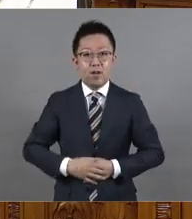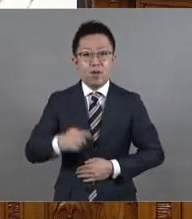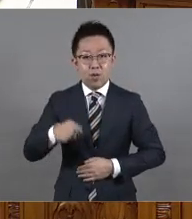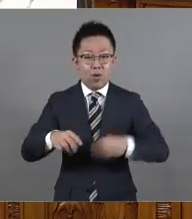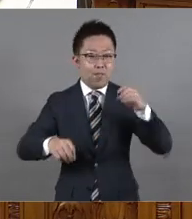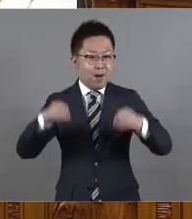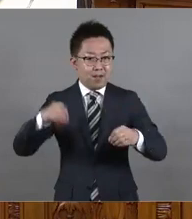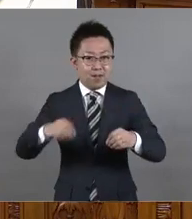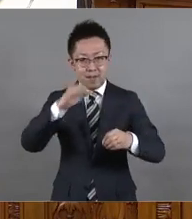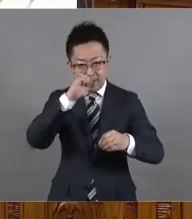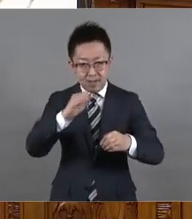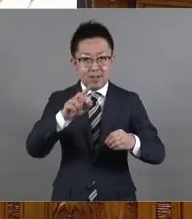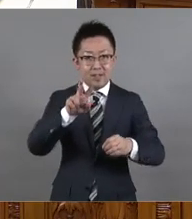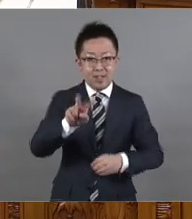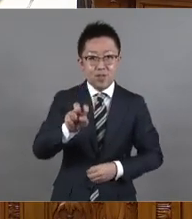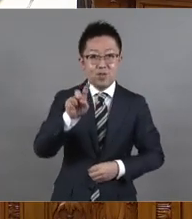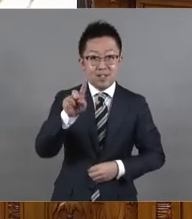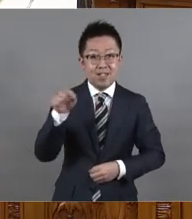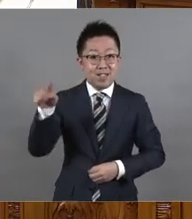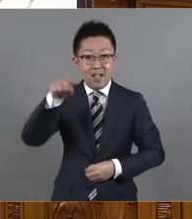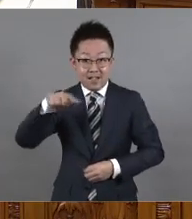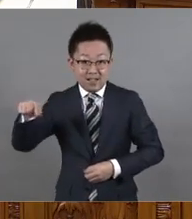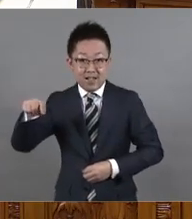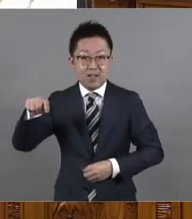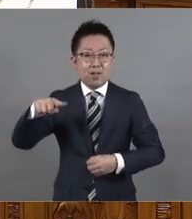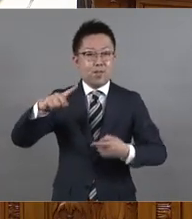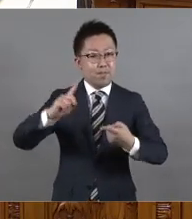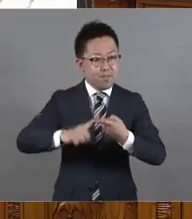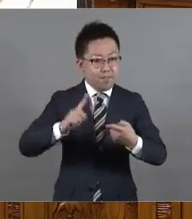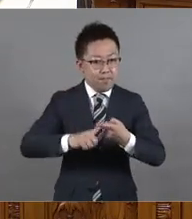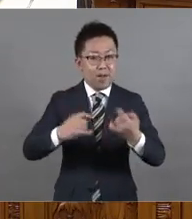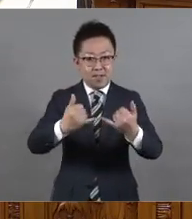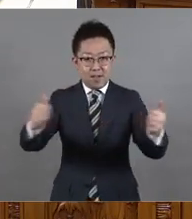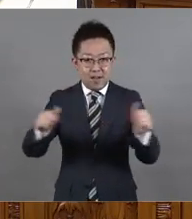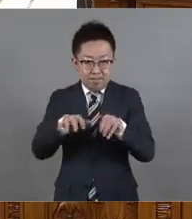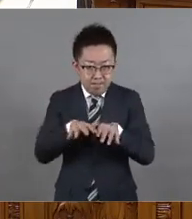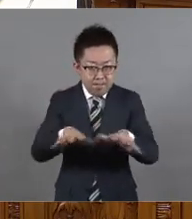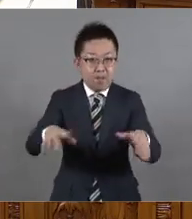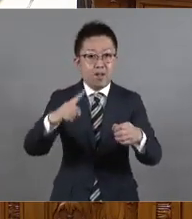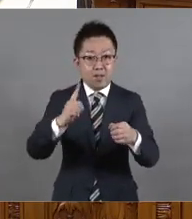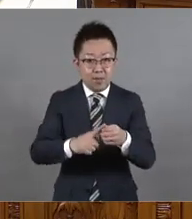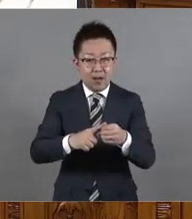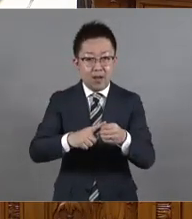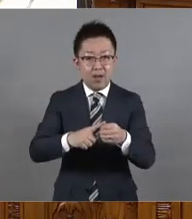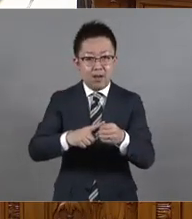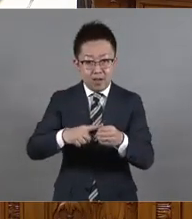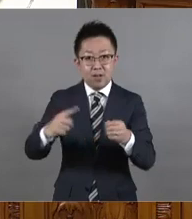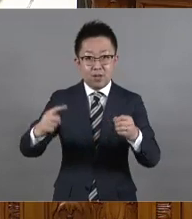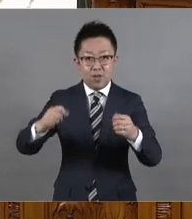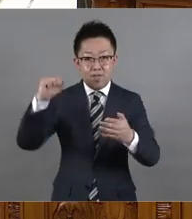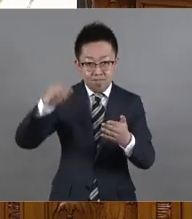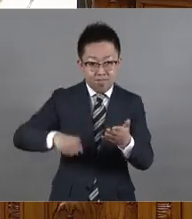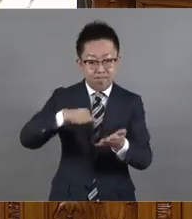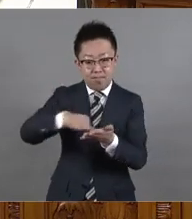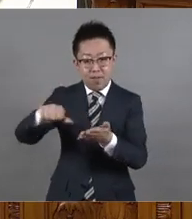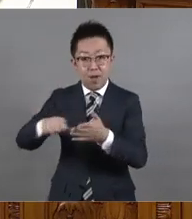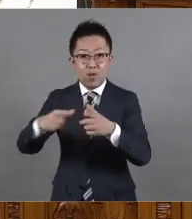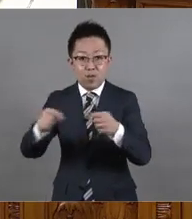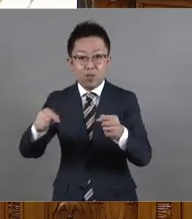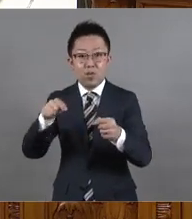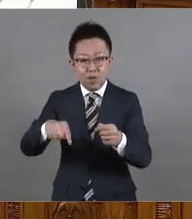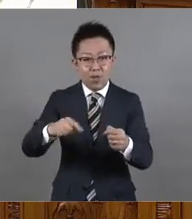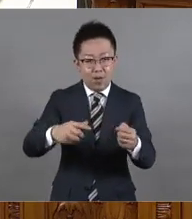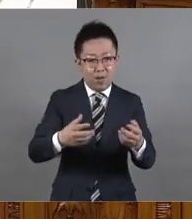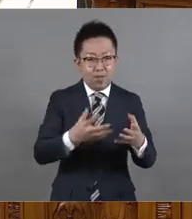のとれた21世紀型のルールを世界に広めていくため引き続き署名国による協定の早期締結を促すとともに